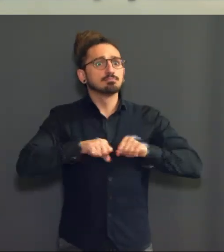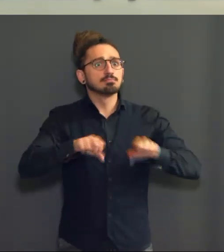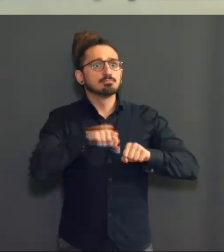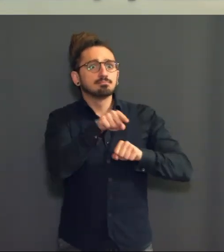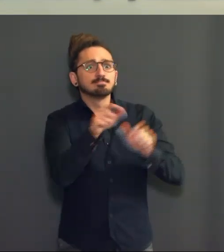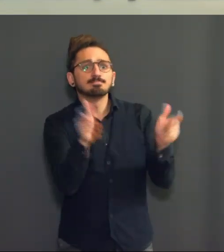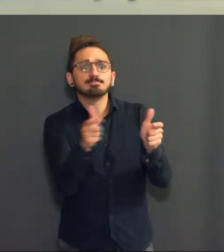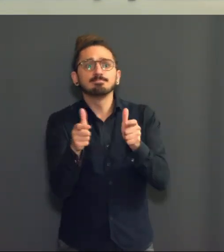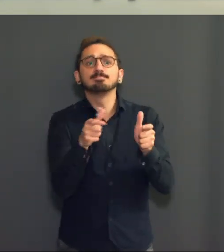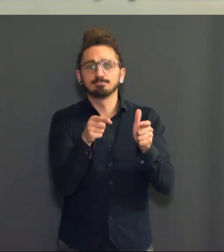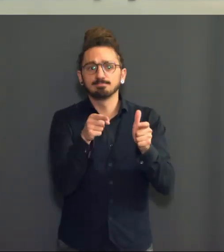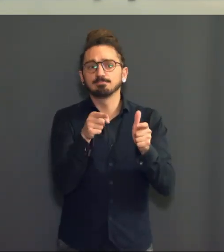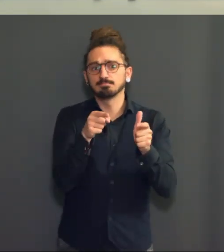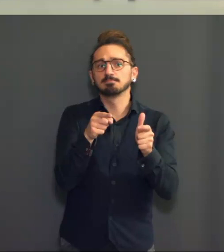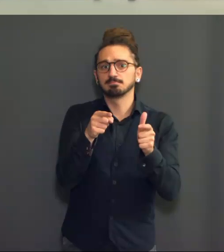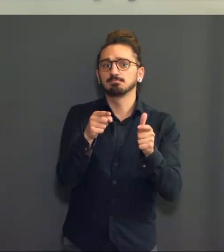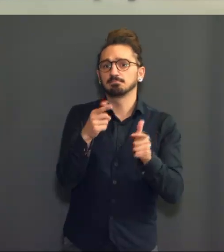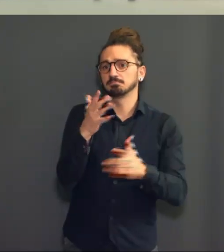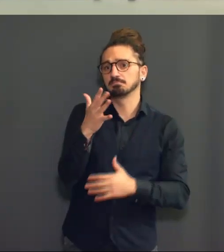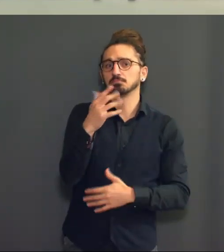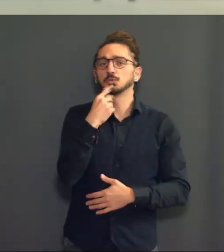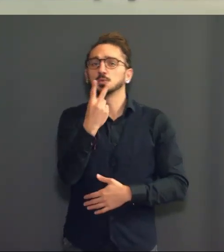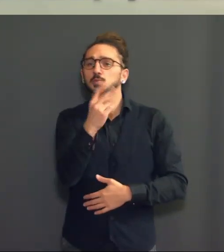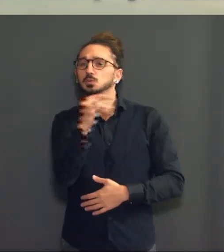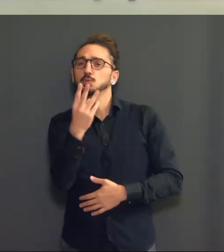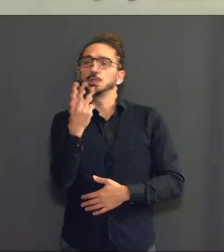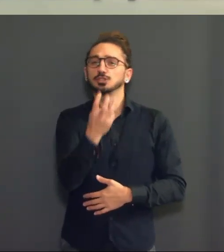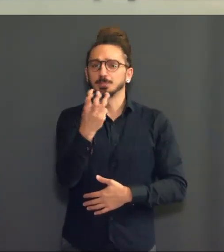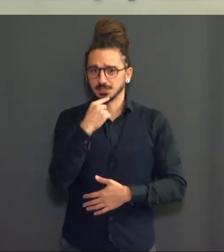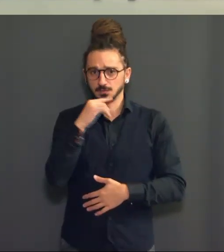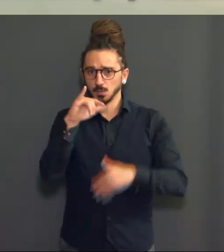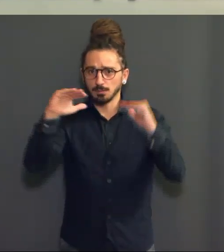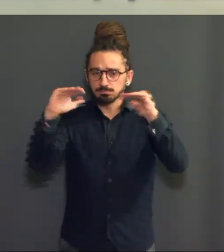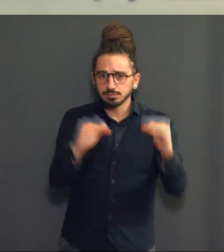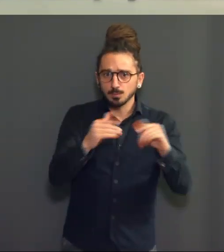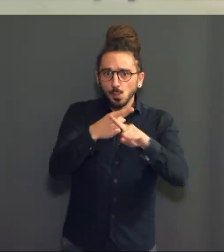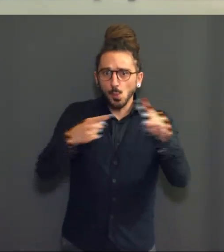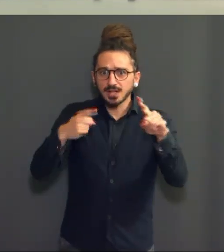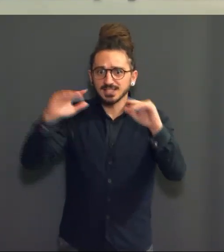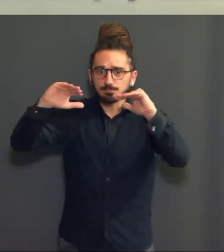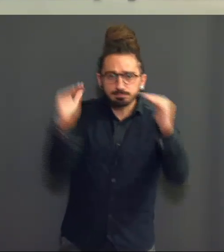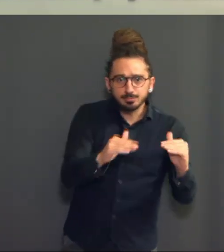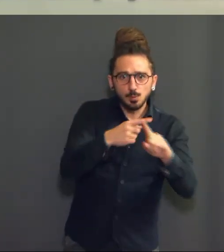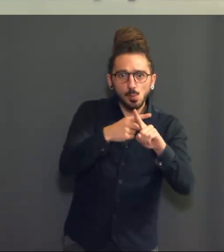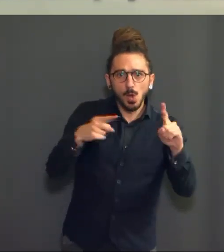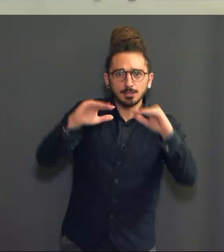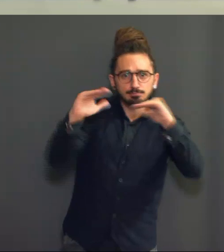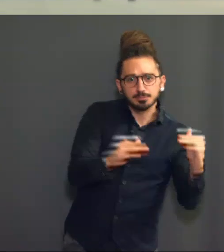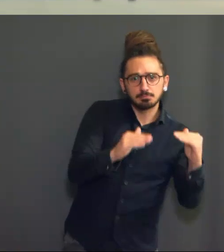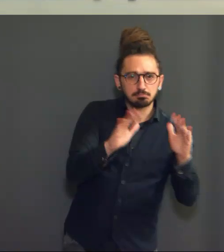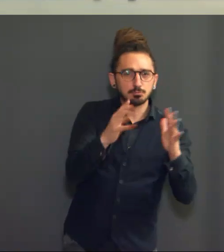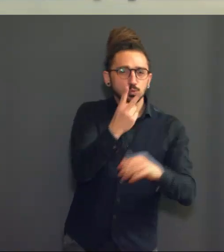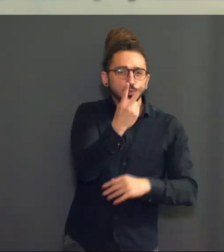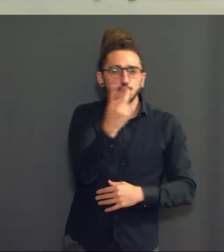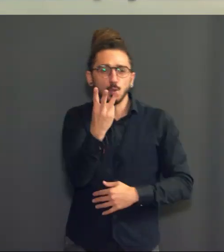ce rythme-là, nous pourrions atteindre un nombre de 2000 nouvelles contaminations par jour d'ici au